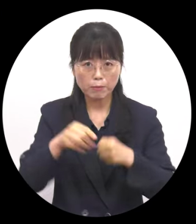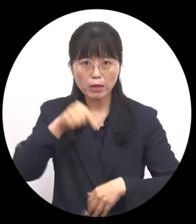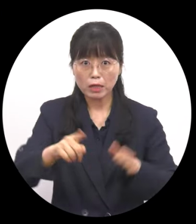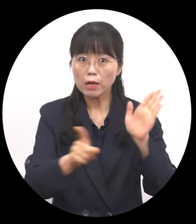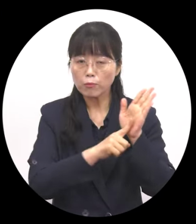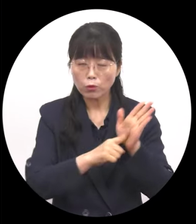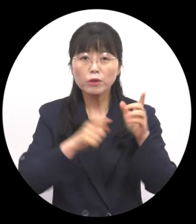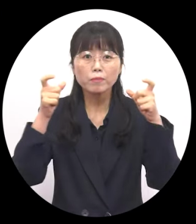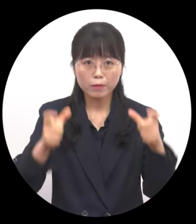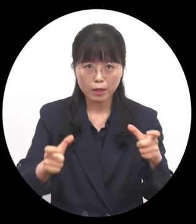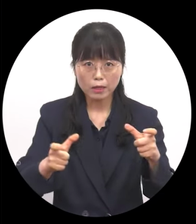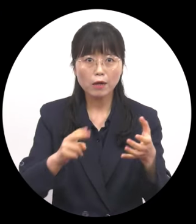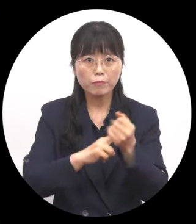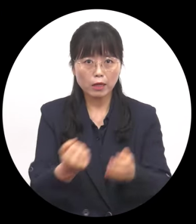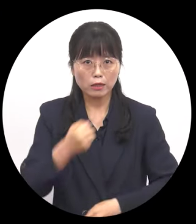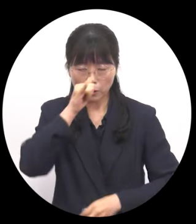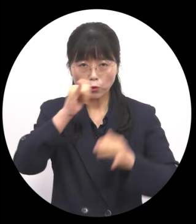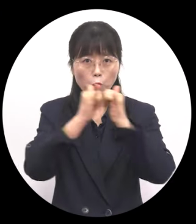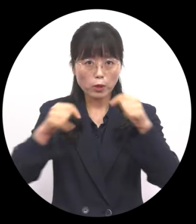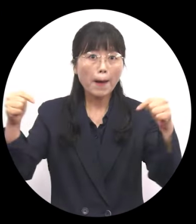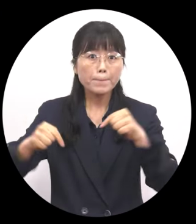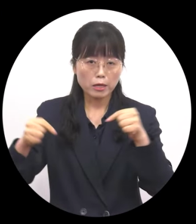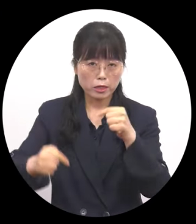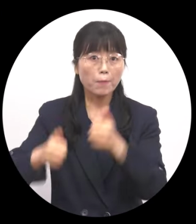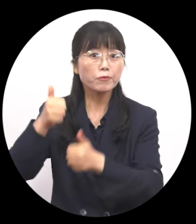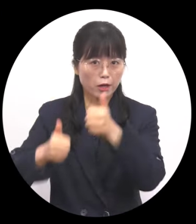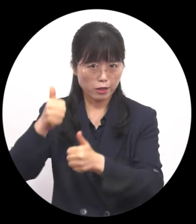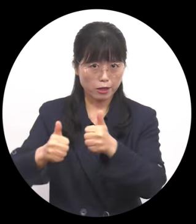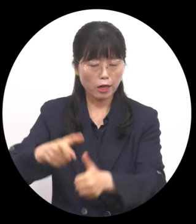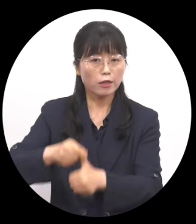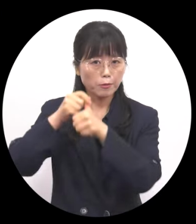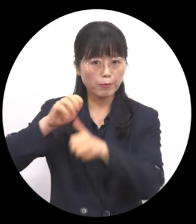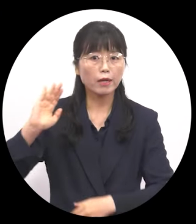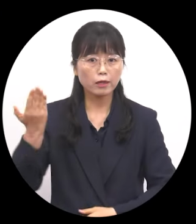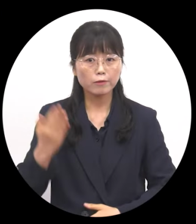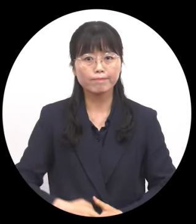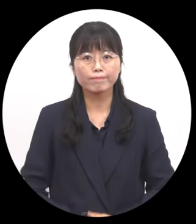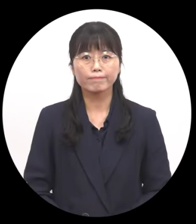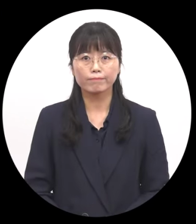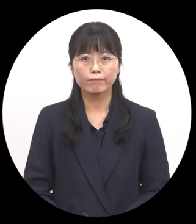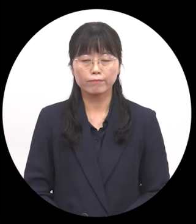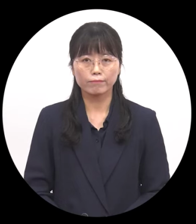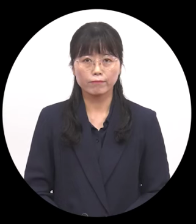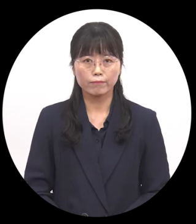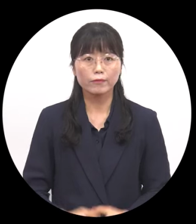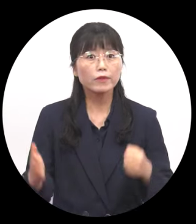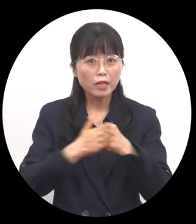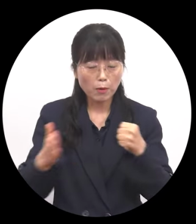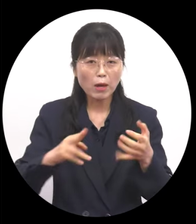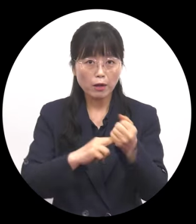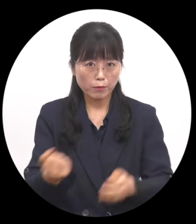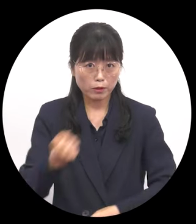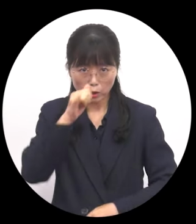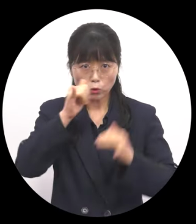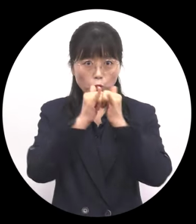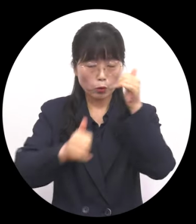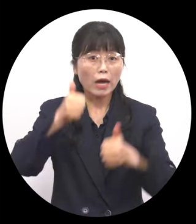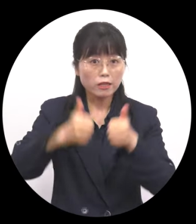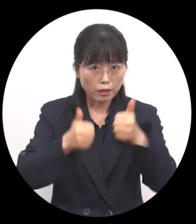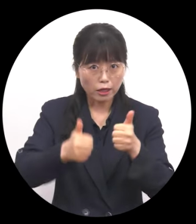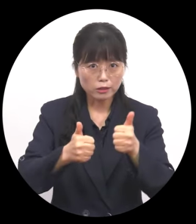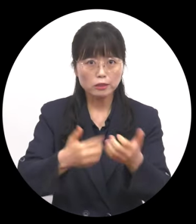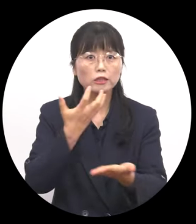모집 단위를 잠재능력 우수자 면접 전형에서 저희가 선발합니다. 따라서 잠재능력 우수자